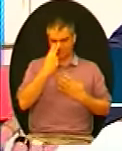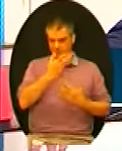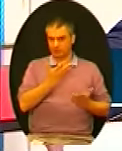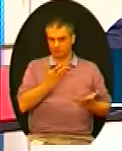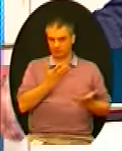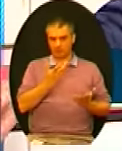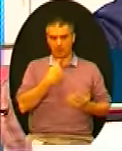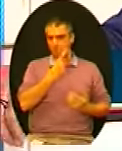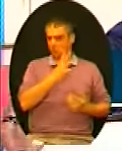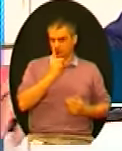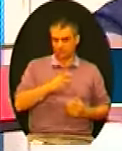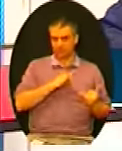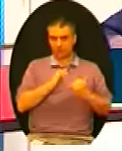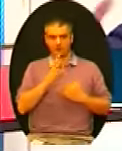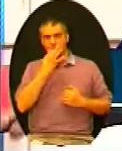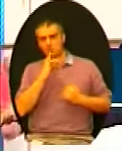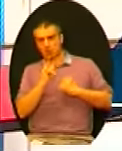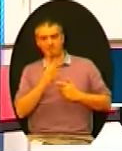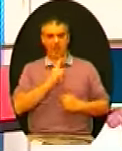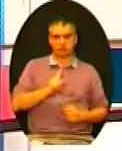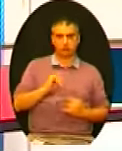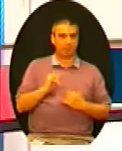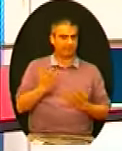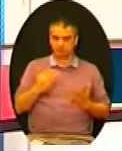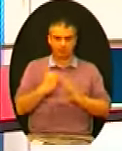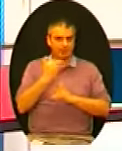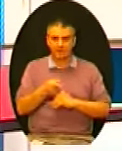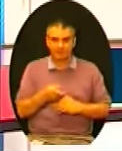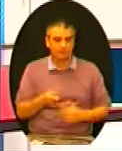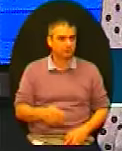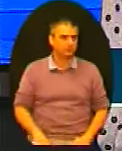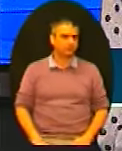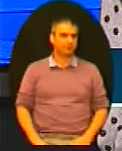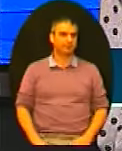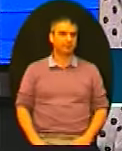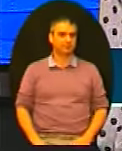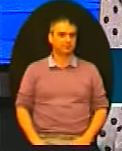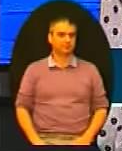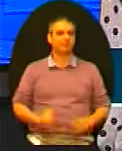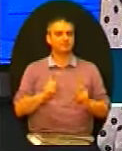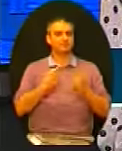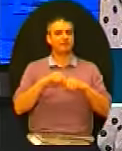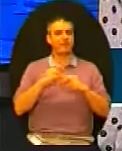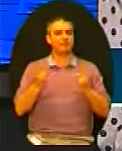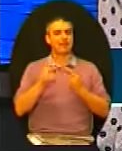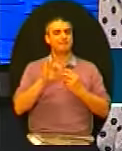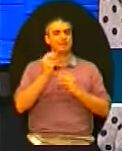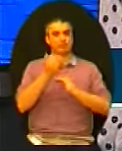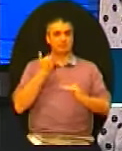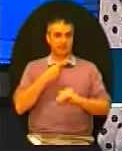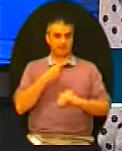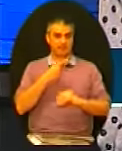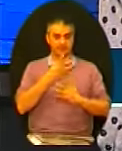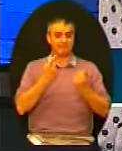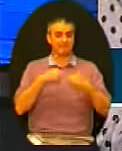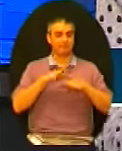באיזשהו מקום, שאמרו לו מה אתה צריך להביא, מה מותר לך להביא, מה אסור לך להביא, אבל מעבר לזה? כן, יש ועדת מיון מקדימה,